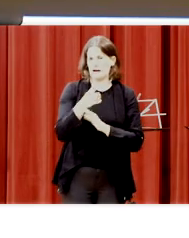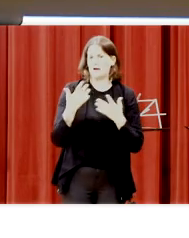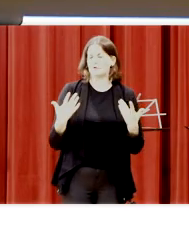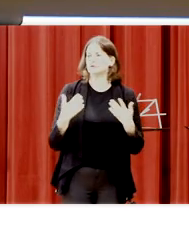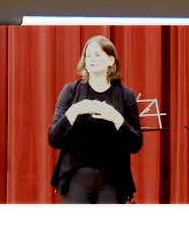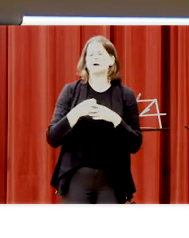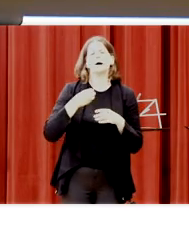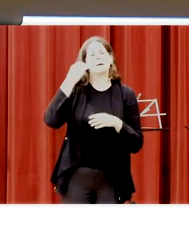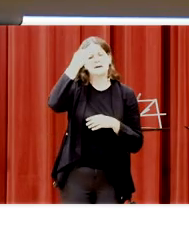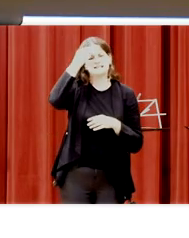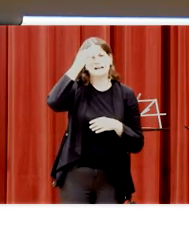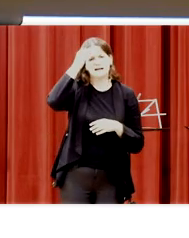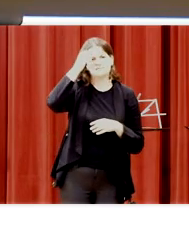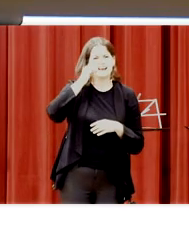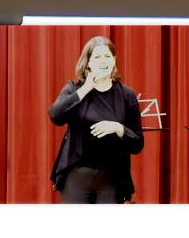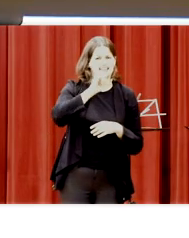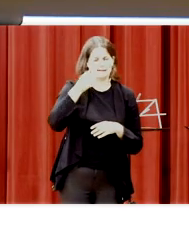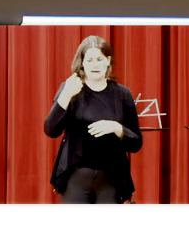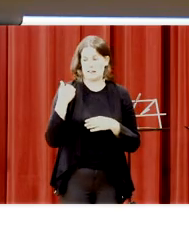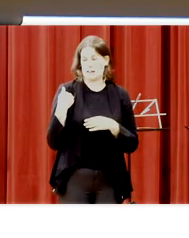un balanç històric